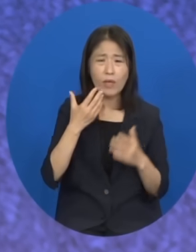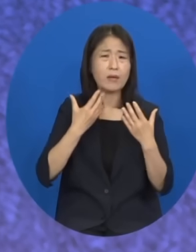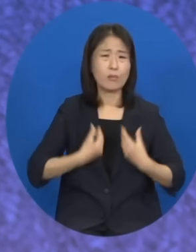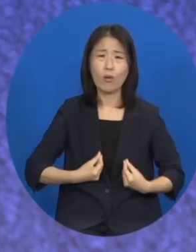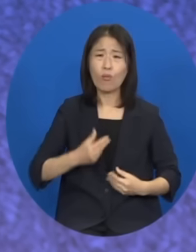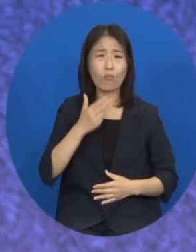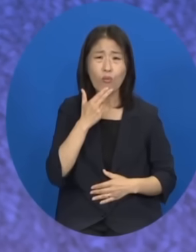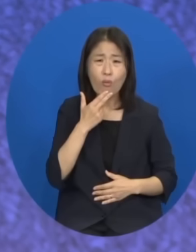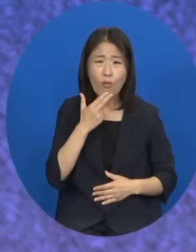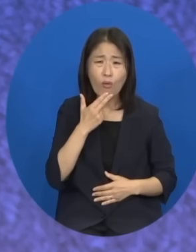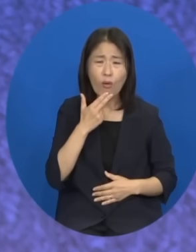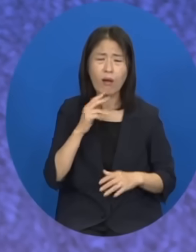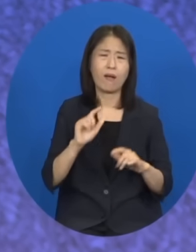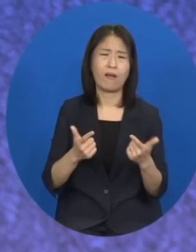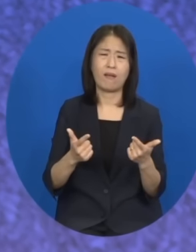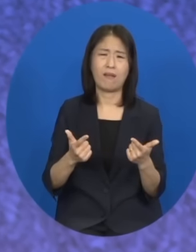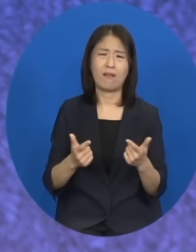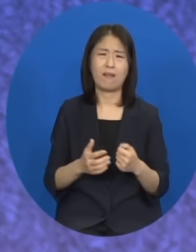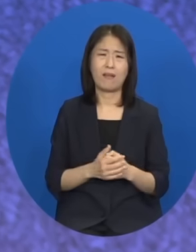없었을까요?